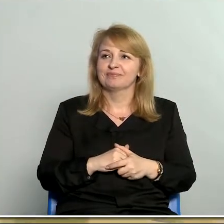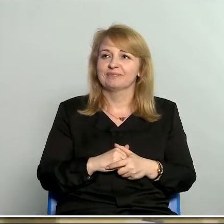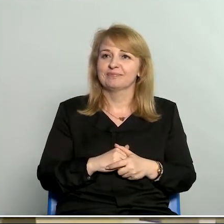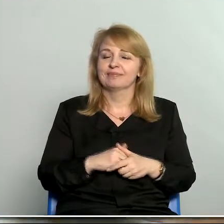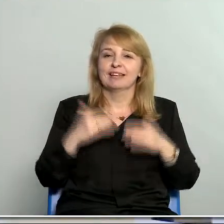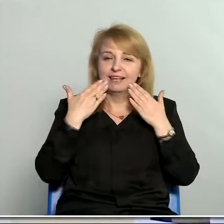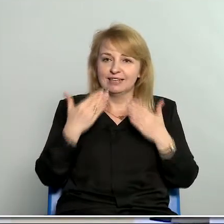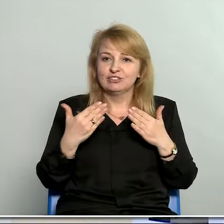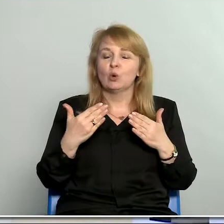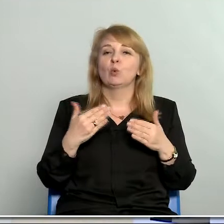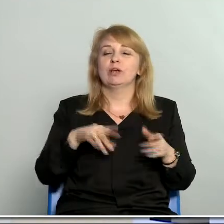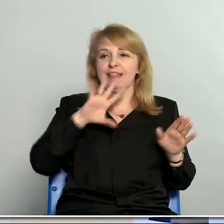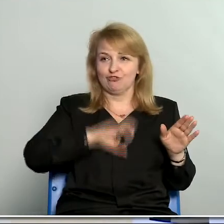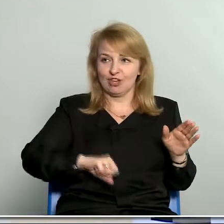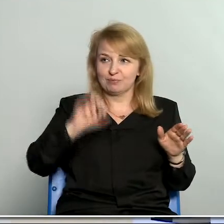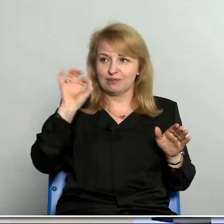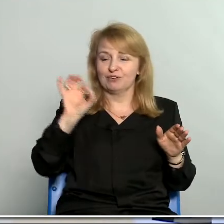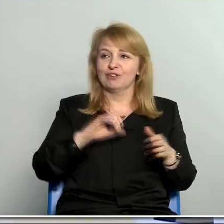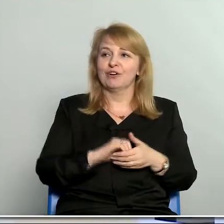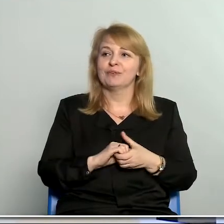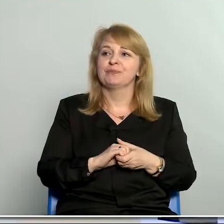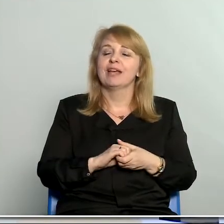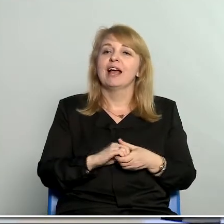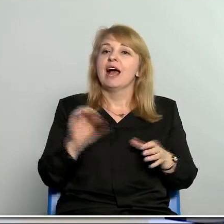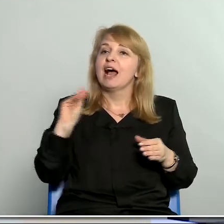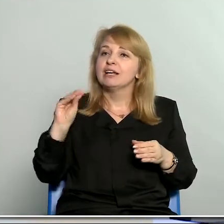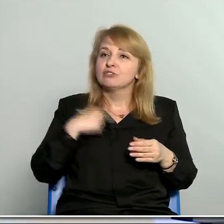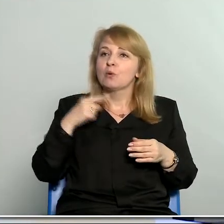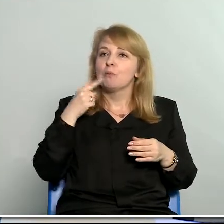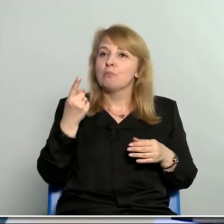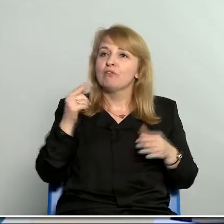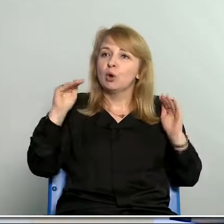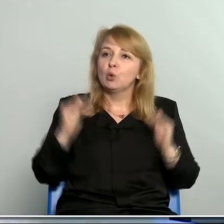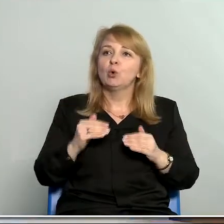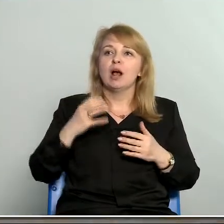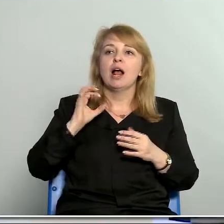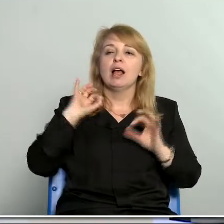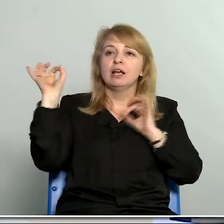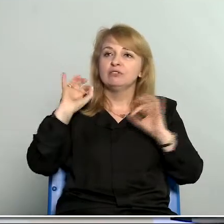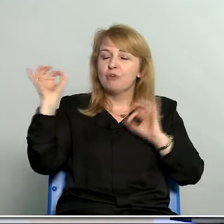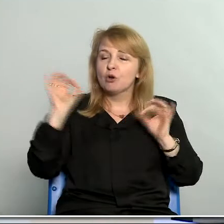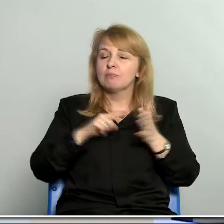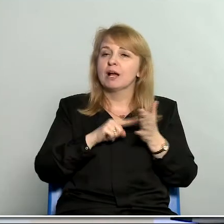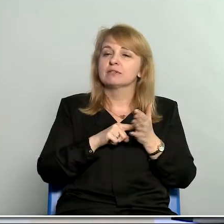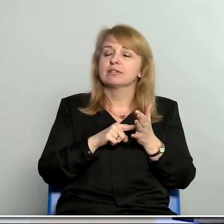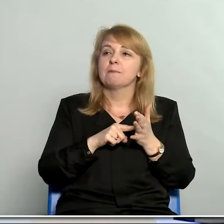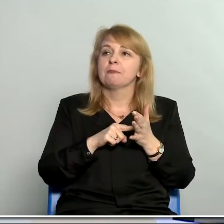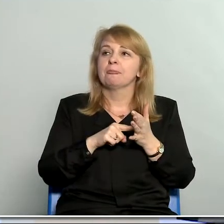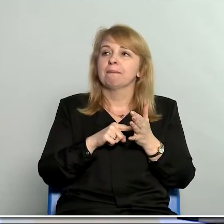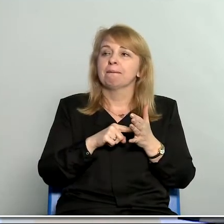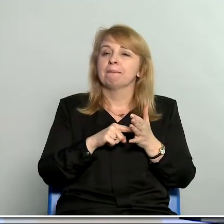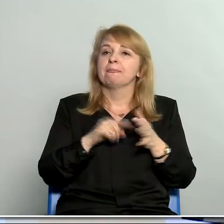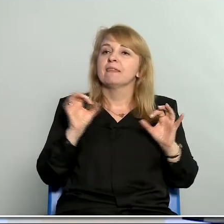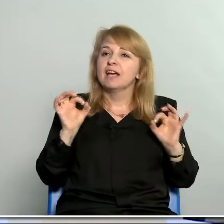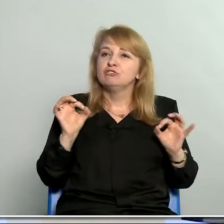Dziękuję Państwu za cierpliwość. A teraz jeszcze dwa słowa takich informacji, które myślę, że dzisiaj jest